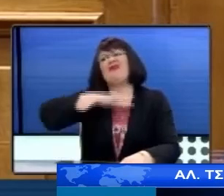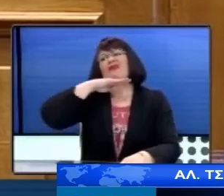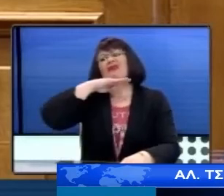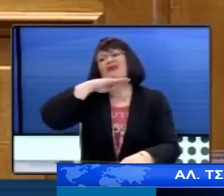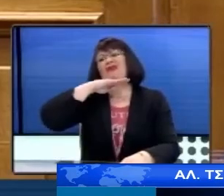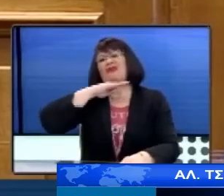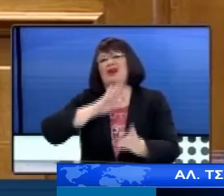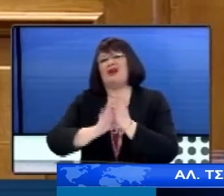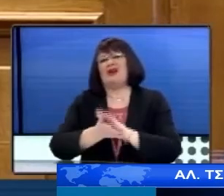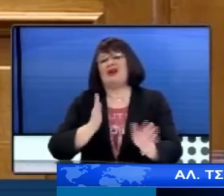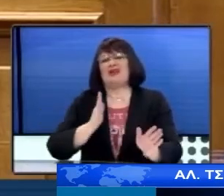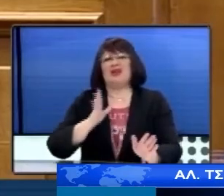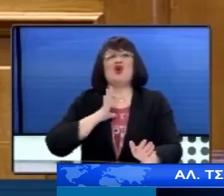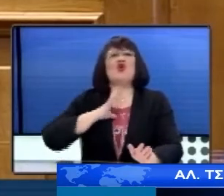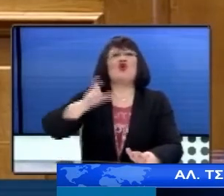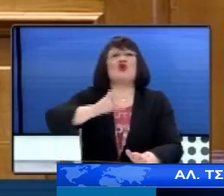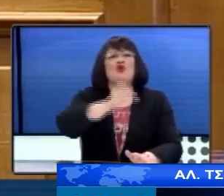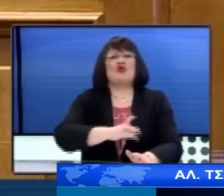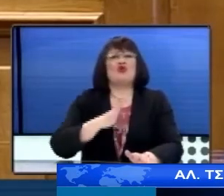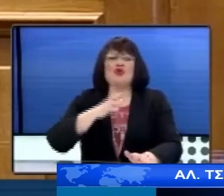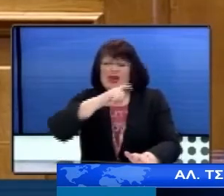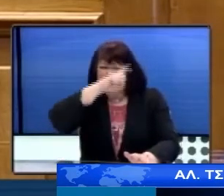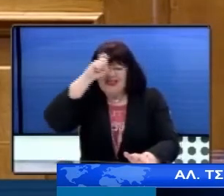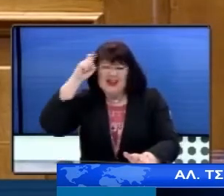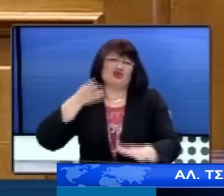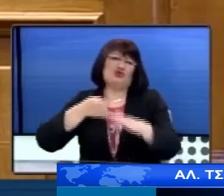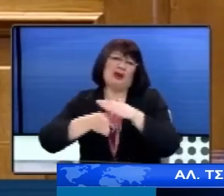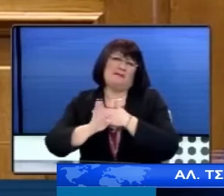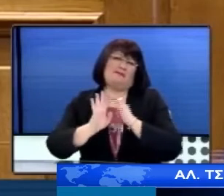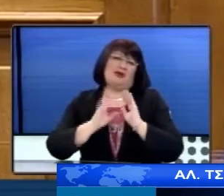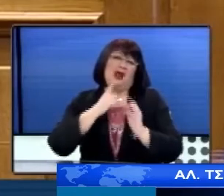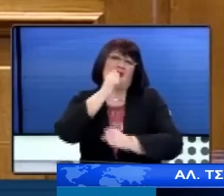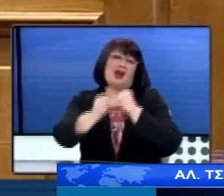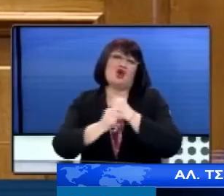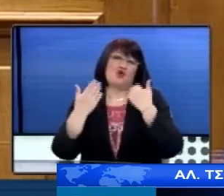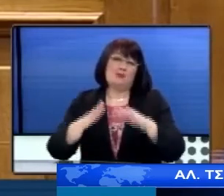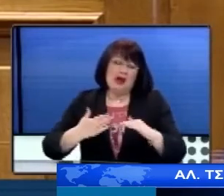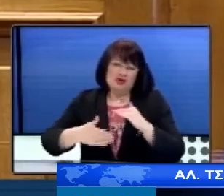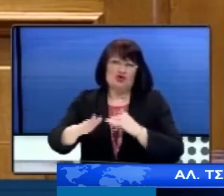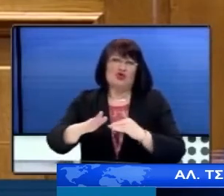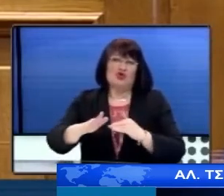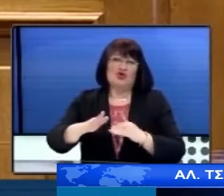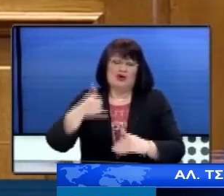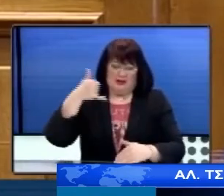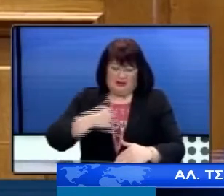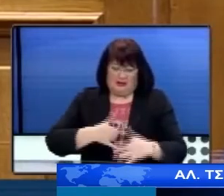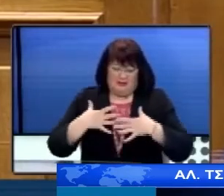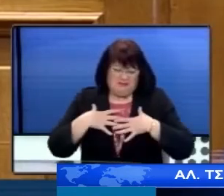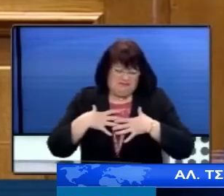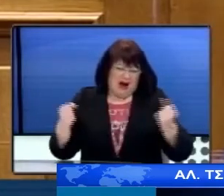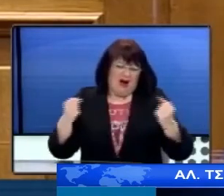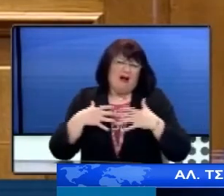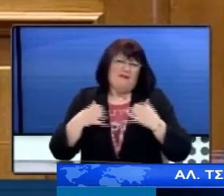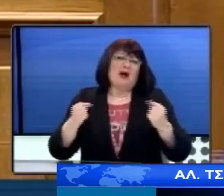αυτά ο μέσος πολίτης, που περνάει εξαιρετικά δύσκολες στιγμές μετά από ένα χρόνο. Κατά βάθος τον εξοργίζουν όλα